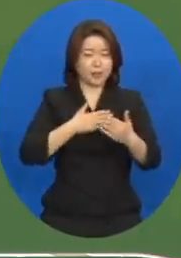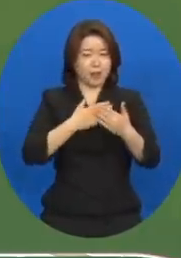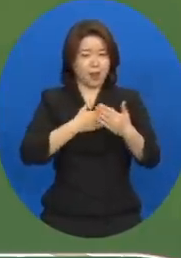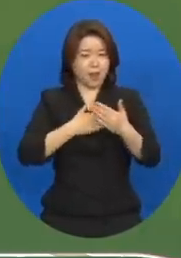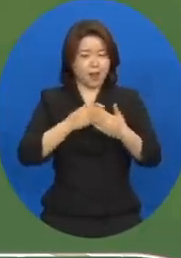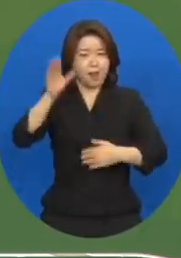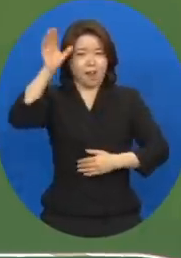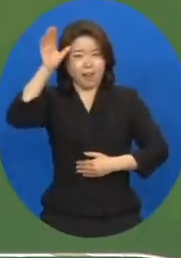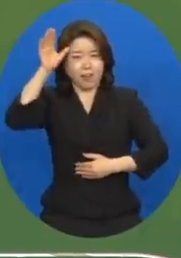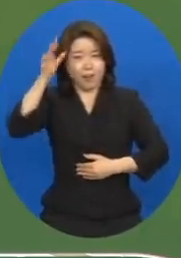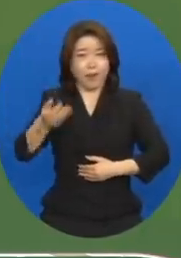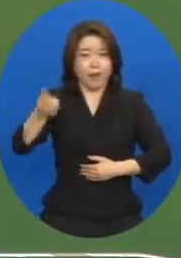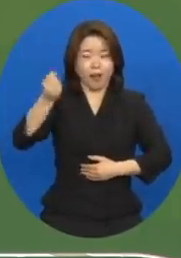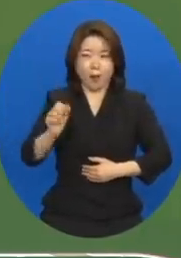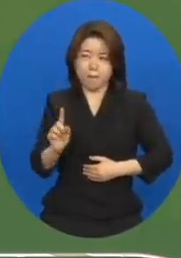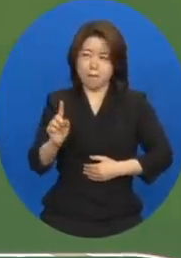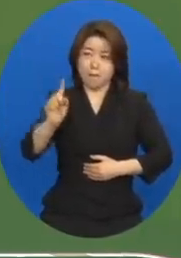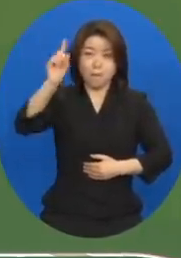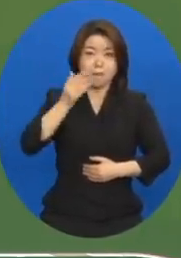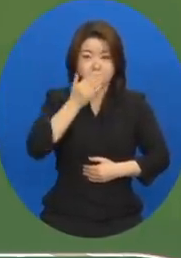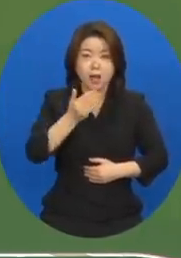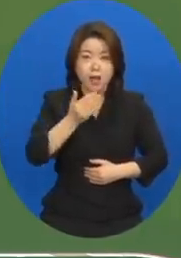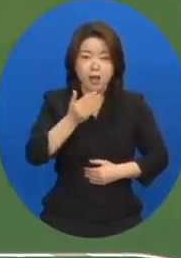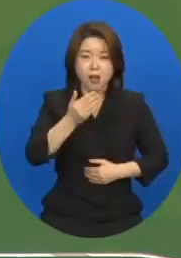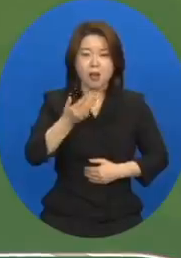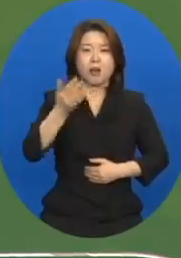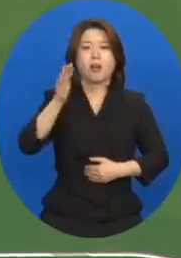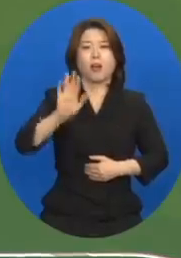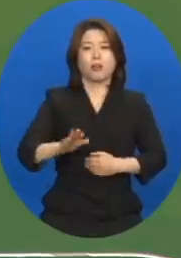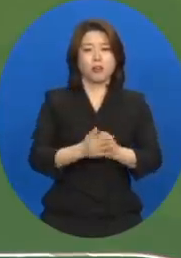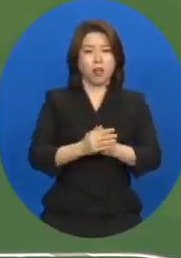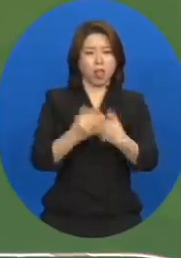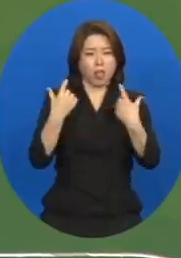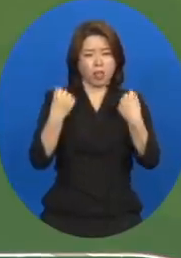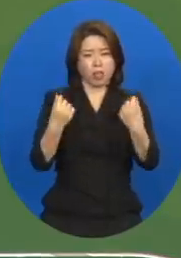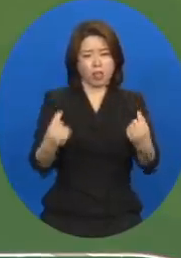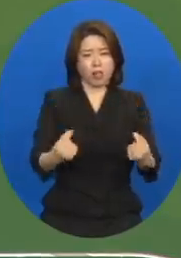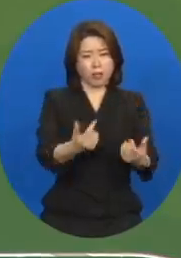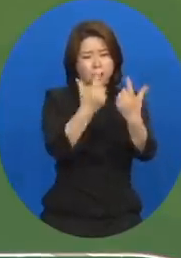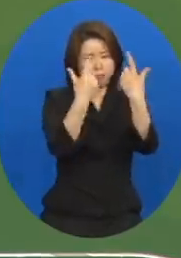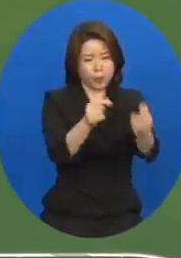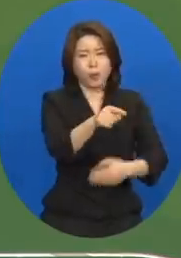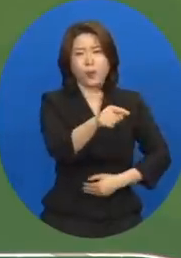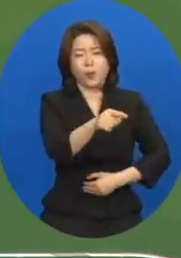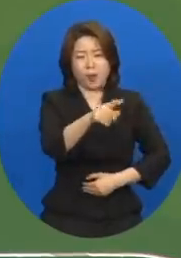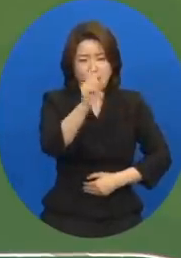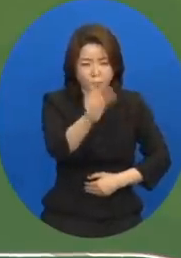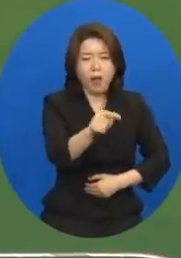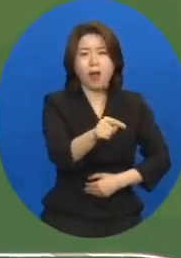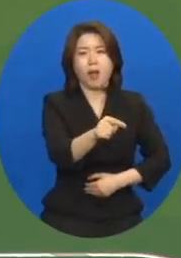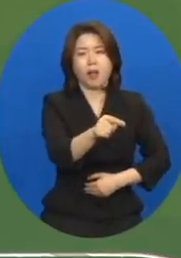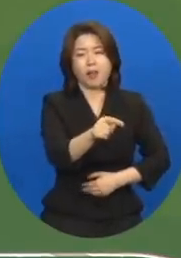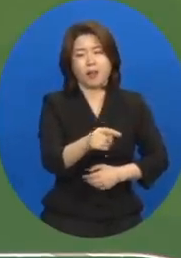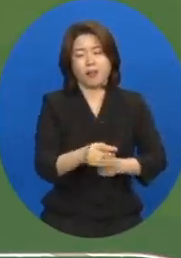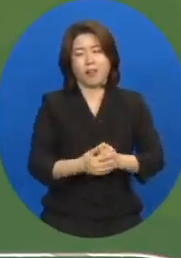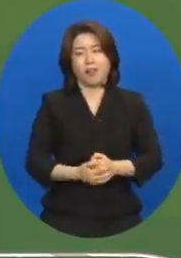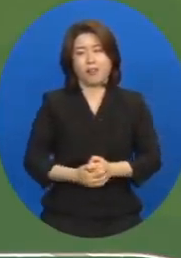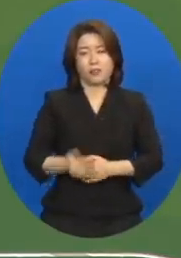뭔가 기대감도 더 올라가지 않겠어요? 아무런 변화가 일어나지 않았습니다. 6일